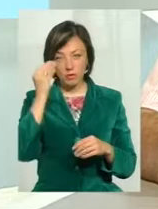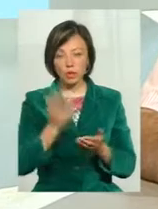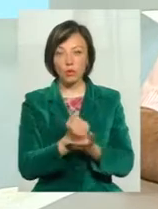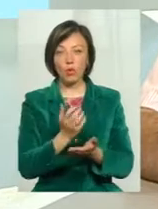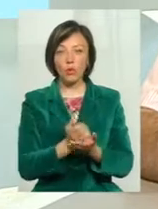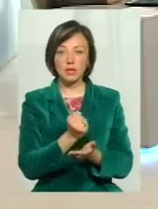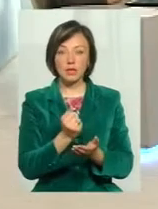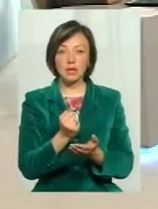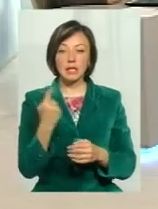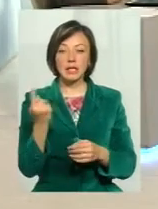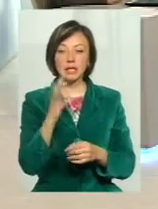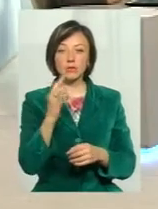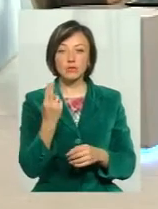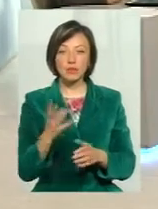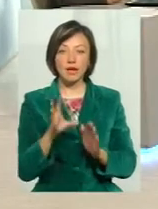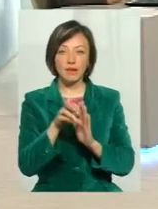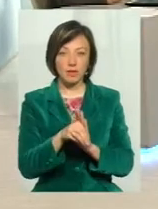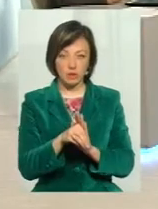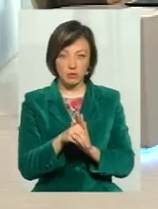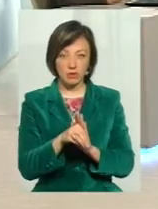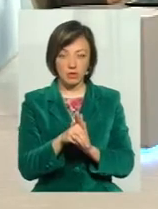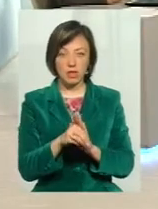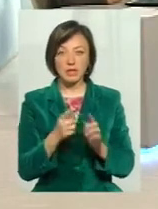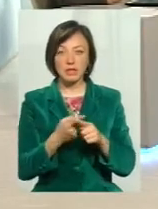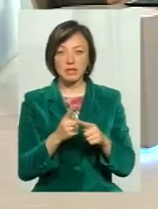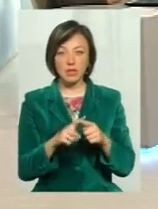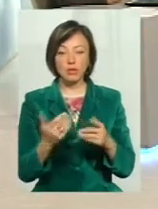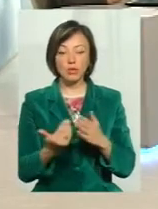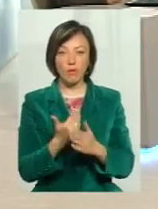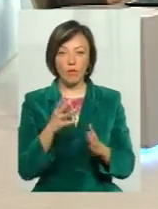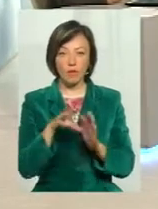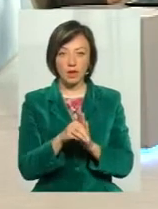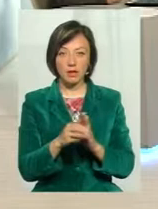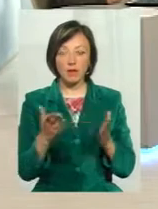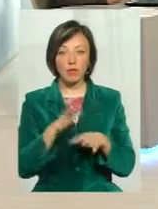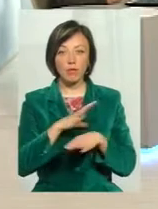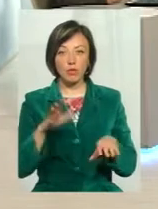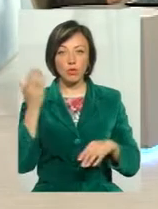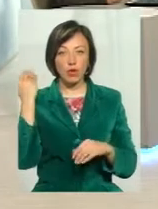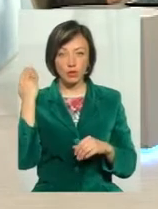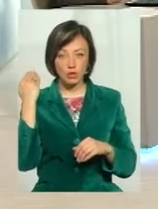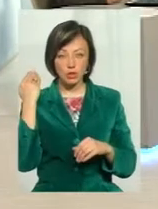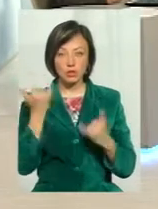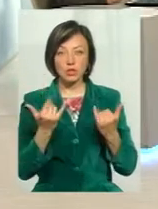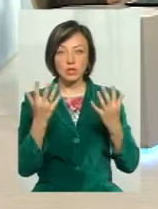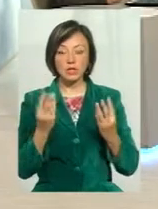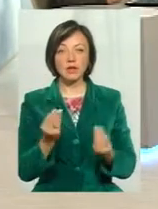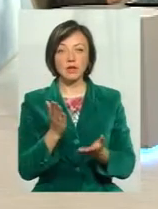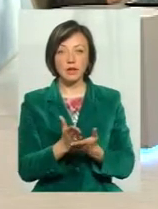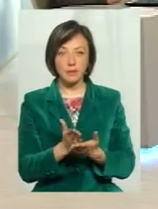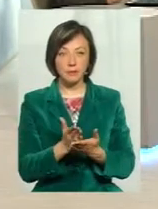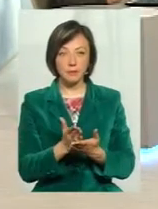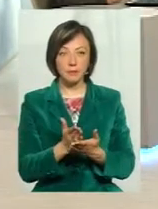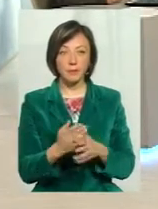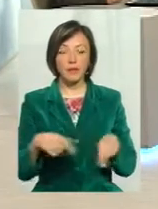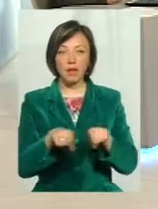доходи, єдиний соціальний внесок. Це, зокрема, це нововведення, якого не було раніше. На сьогоднішній день воно є. Також